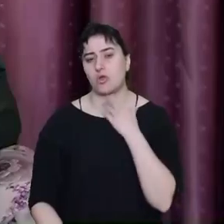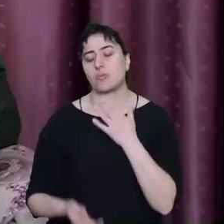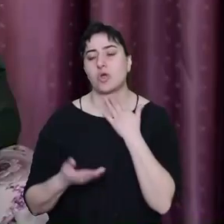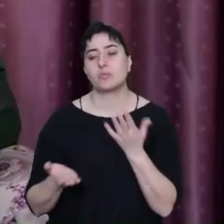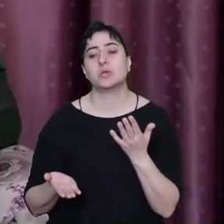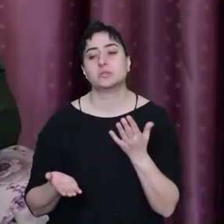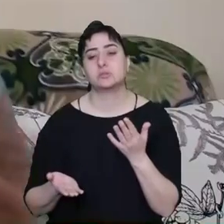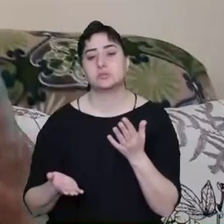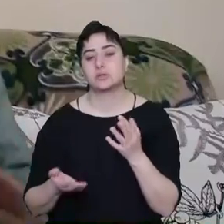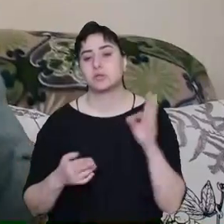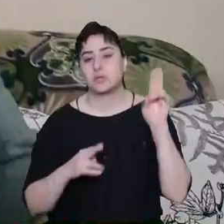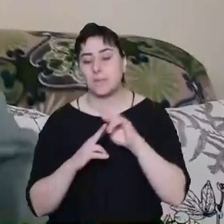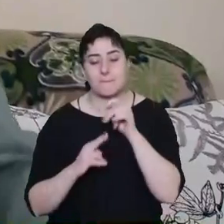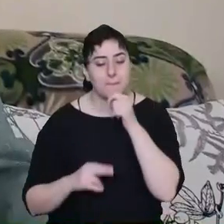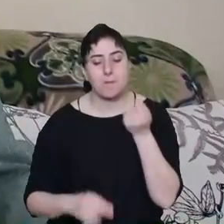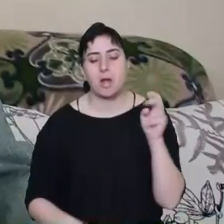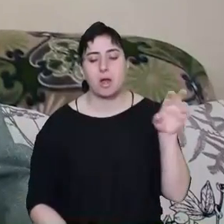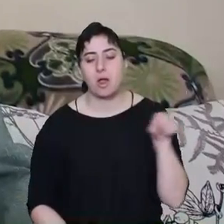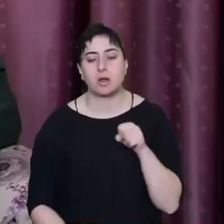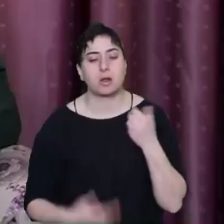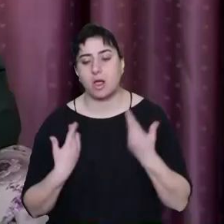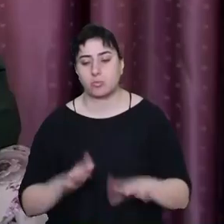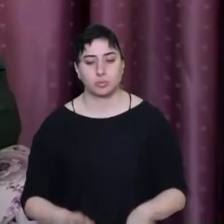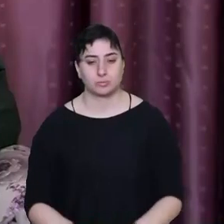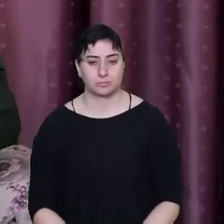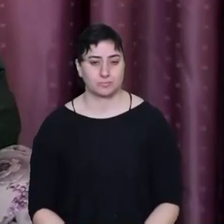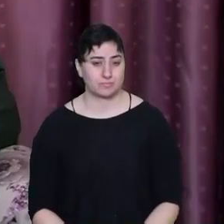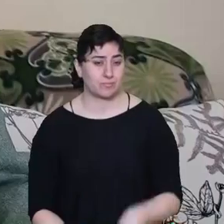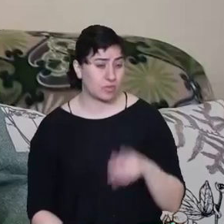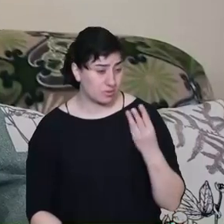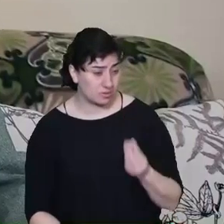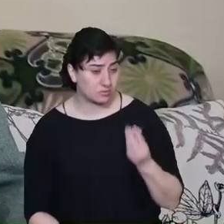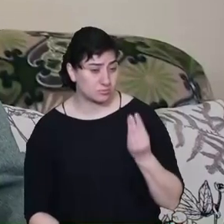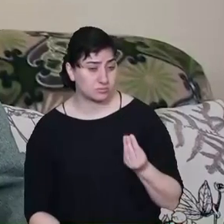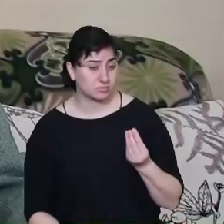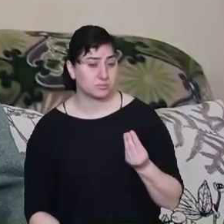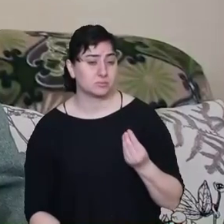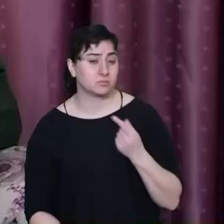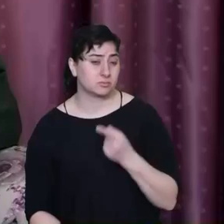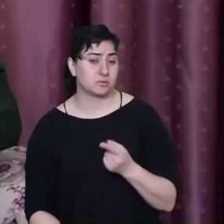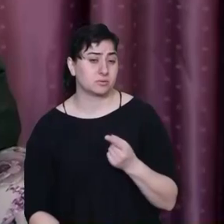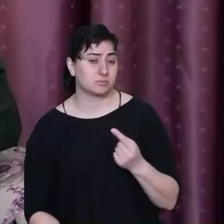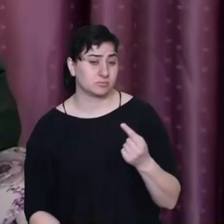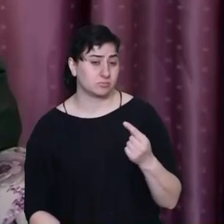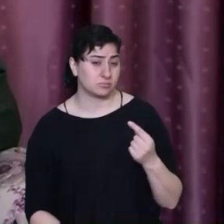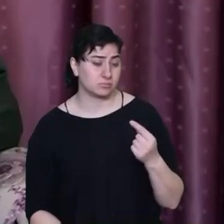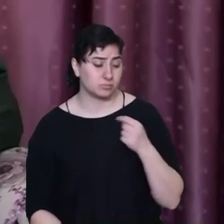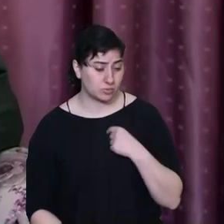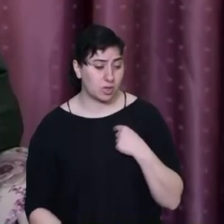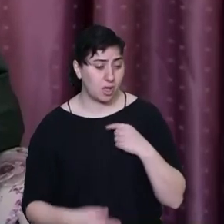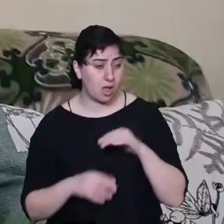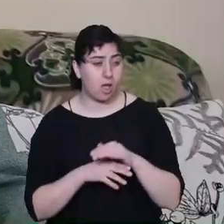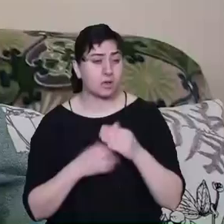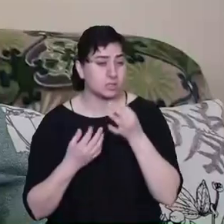Ya. Ben Kemal babamdan asla para kabul edemem. Ya demek öyle. Demek bana bu hayatı